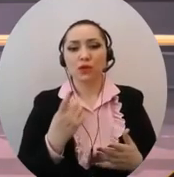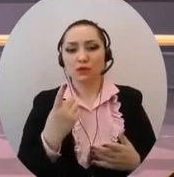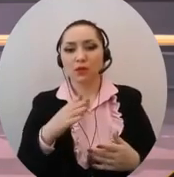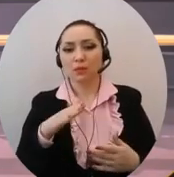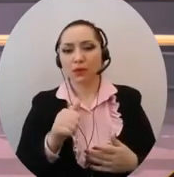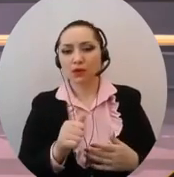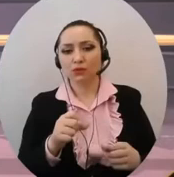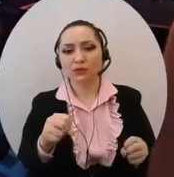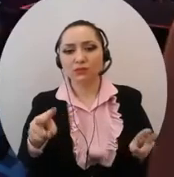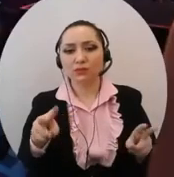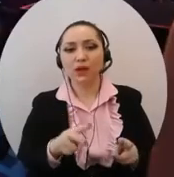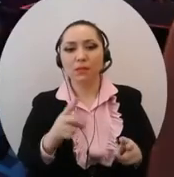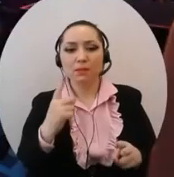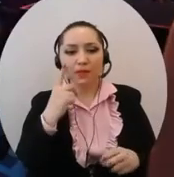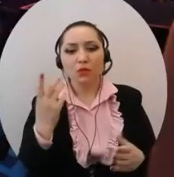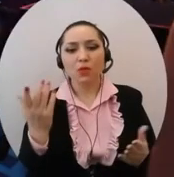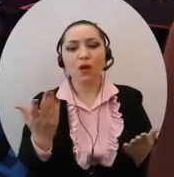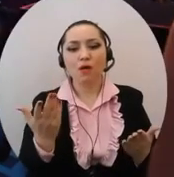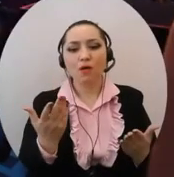специально, подумаем, какой продукт?